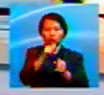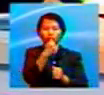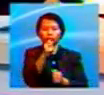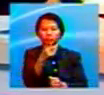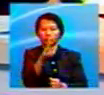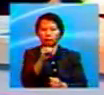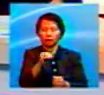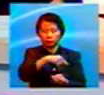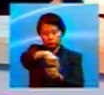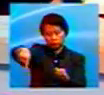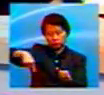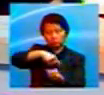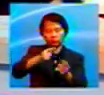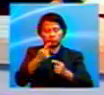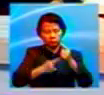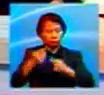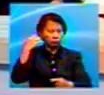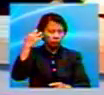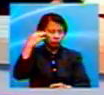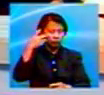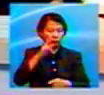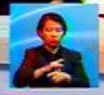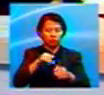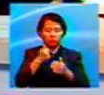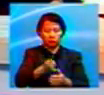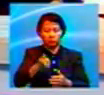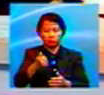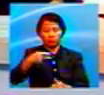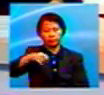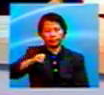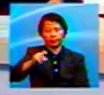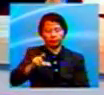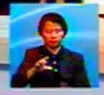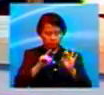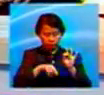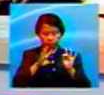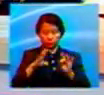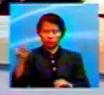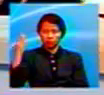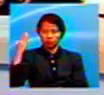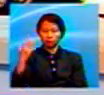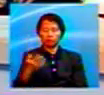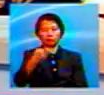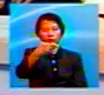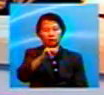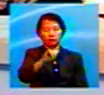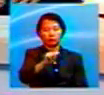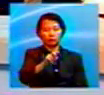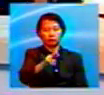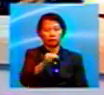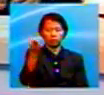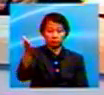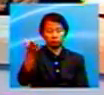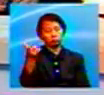km di sekeliling tempat isyarat akustik dikesan alat pengesan pinga pada 8 April lepas. Hanif Muhili di Perth, Australia juga